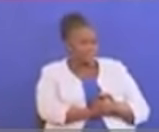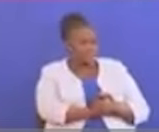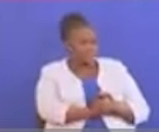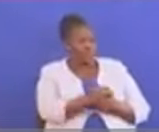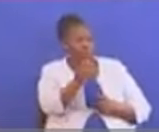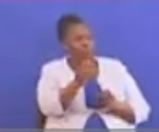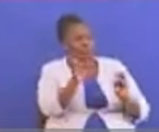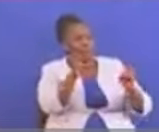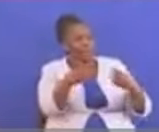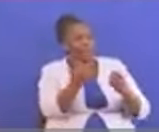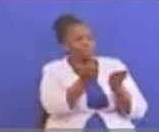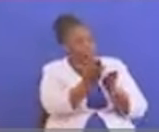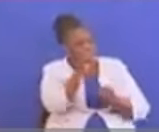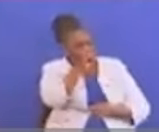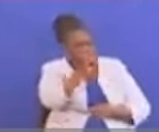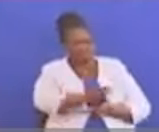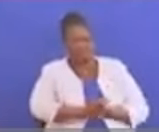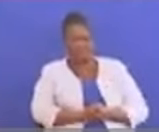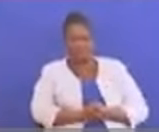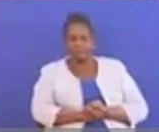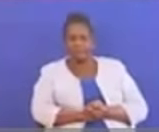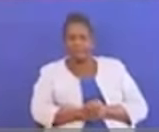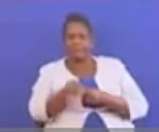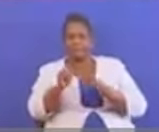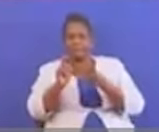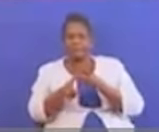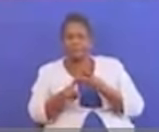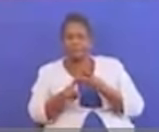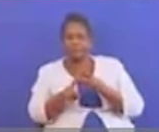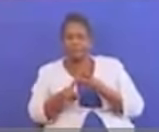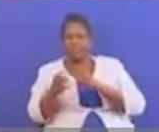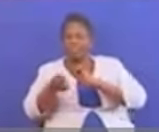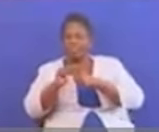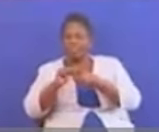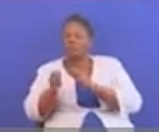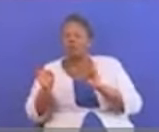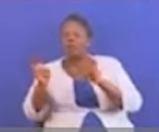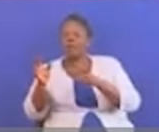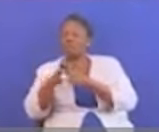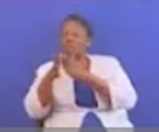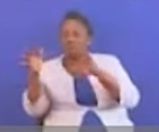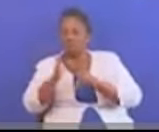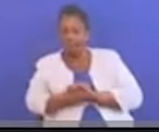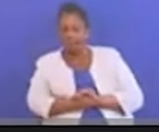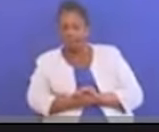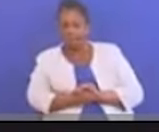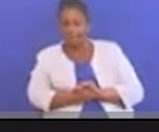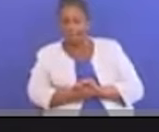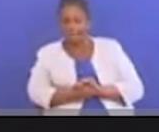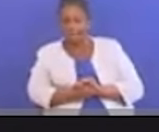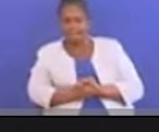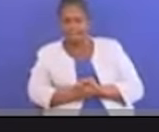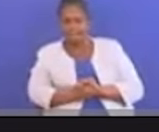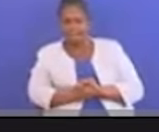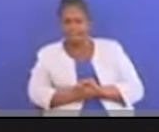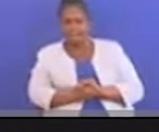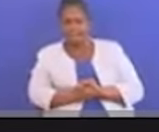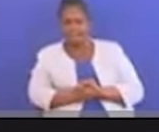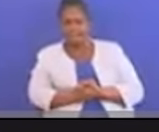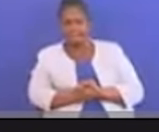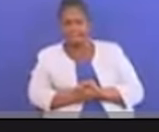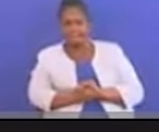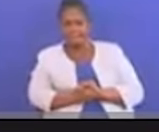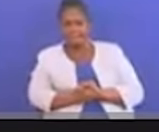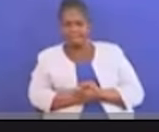pia ili tatizo limekuwa kubwa sana hapa nchini, na tumeona mpaka muuliza swali anasema kwamba wauawe.